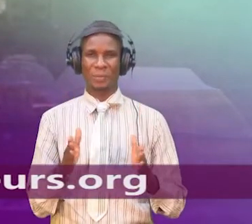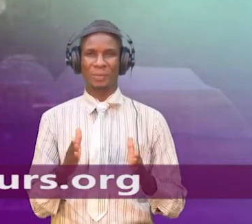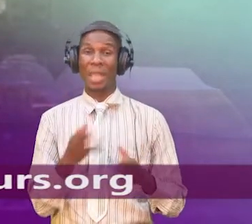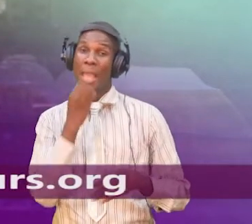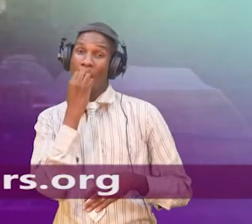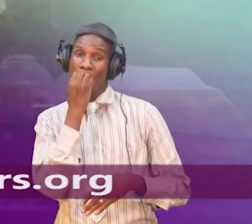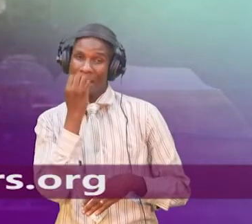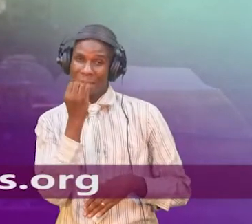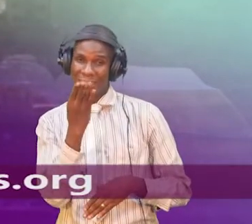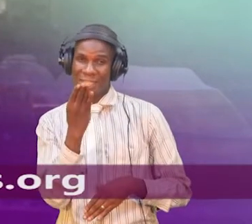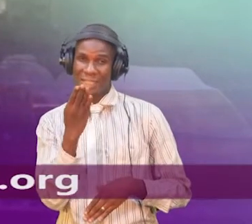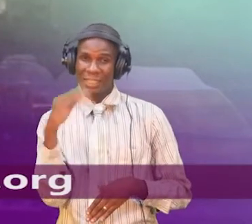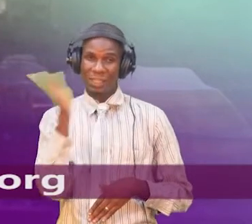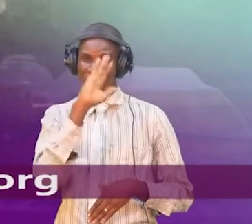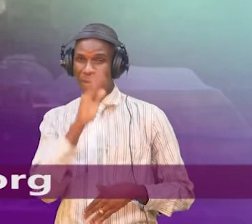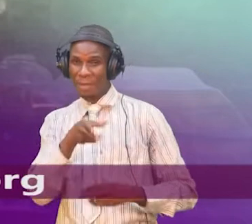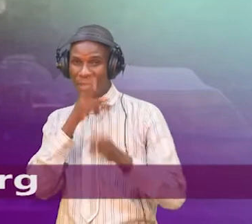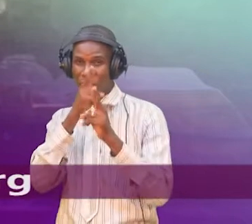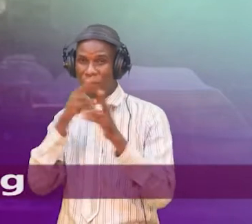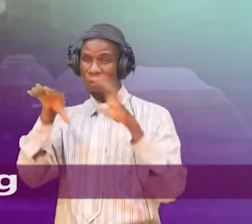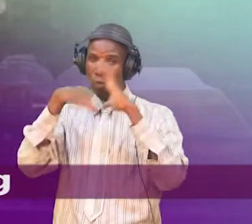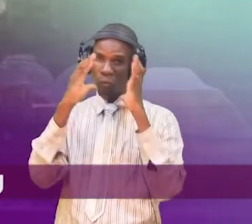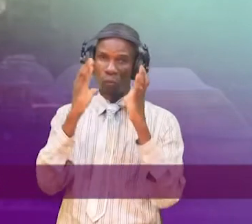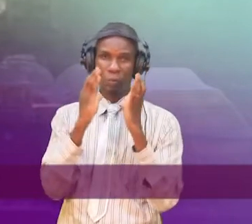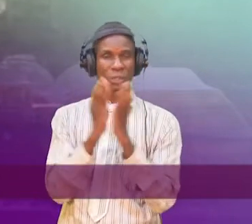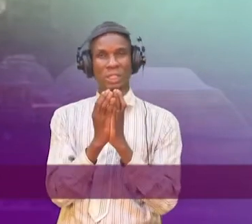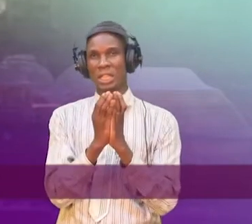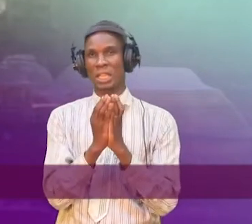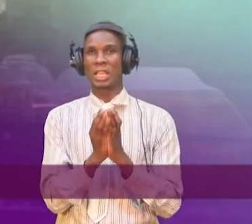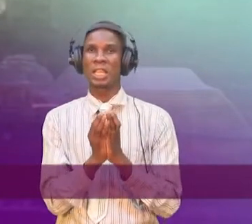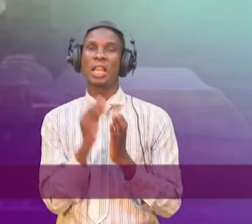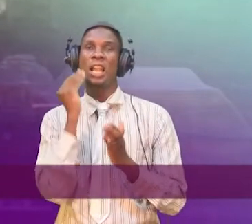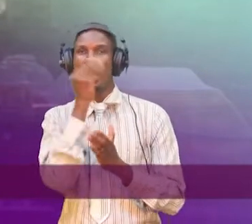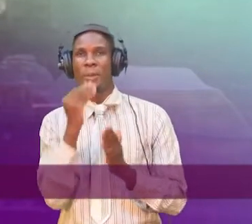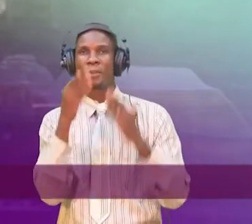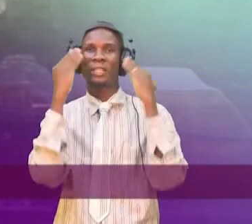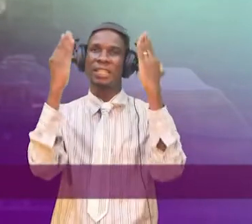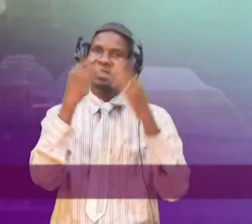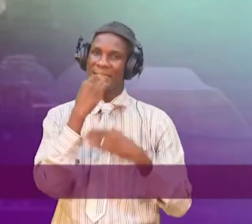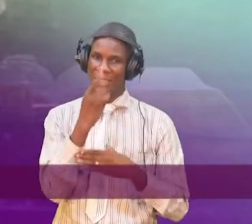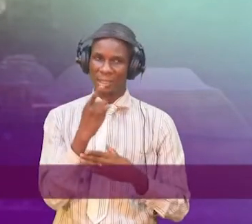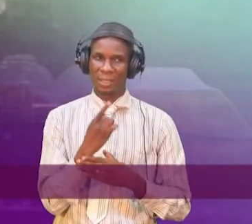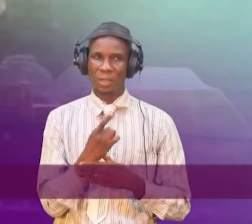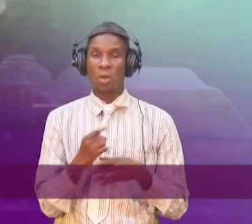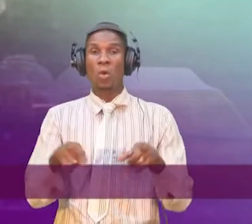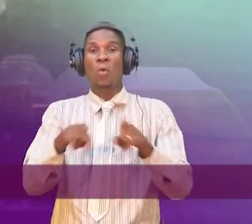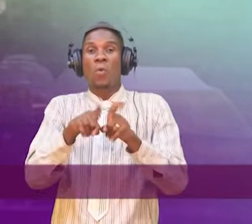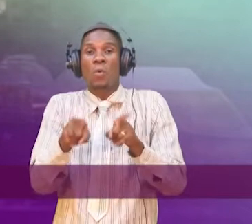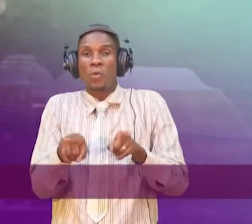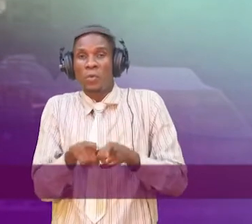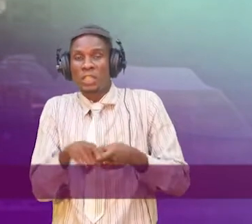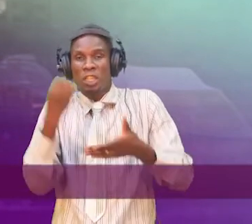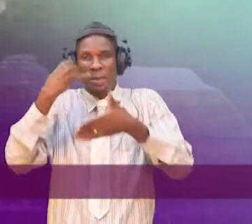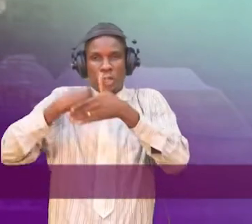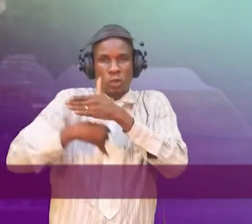kima nzambe toko bimisa ye nakati ya nsambela. Nzambi bango bazali kolanda te liloba na nzambe